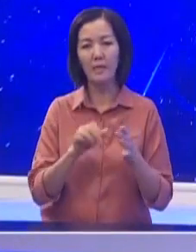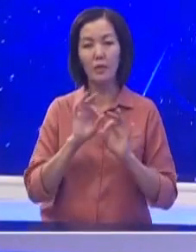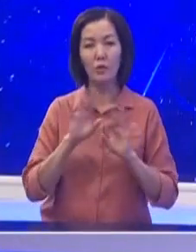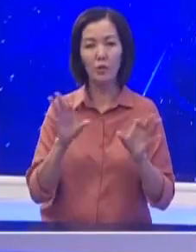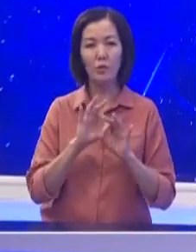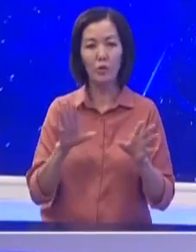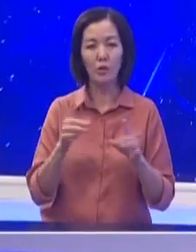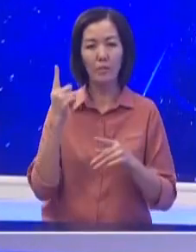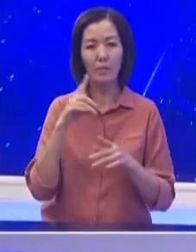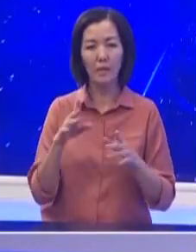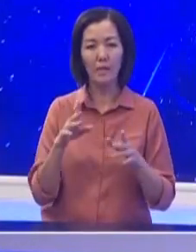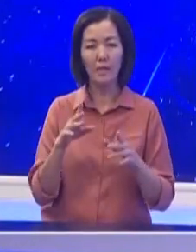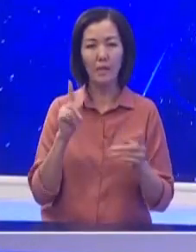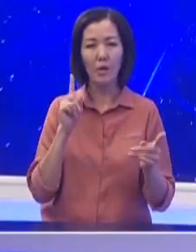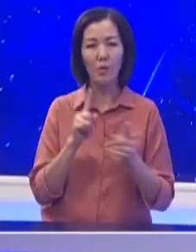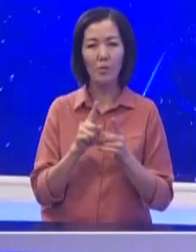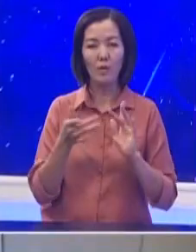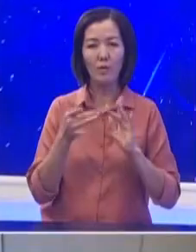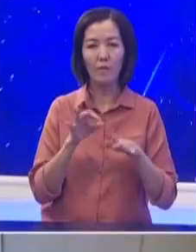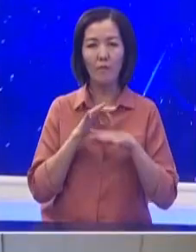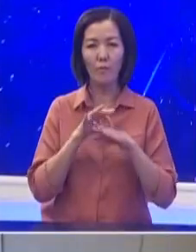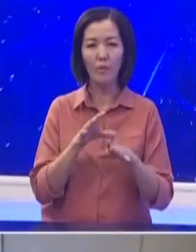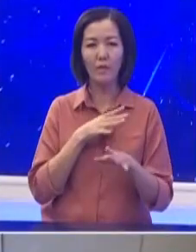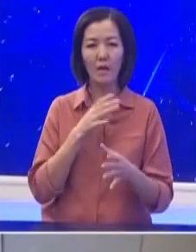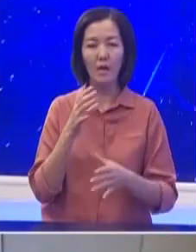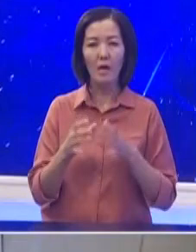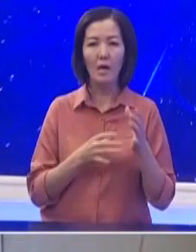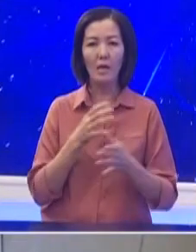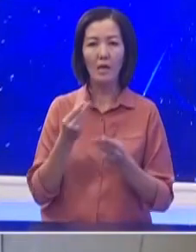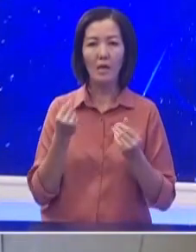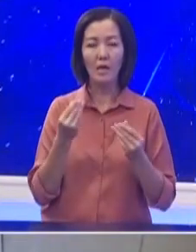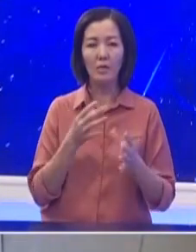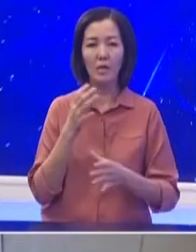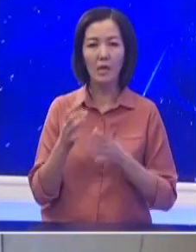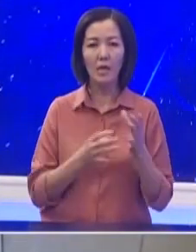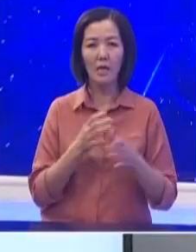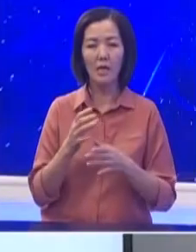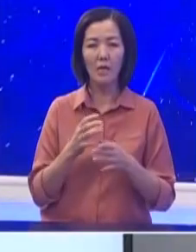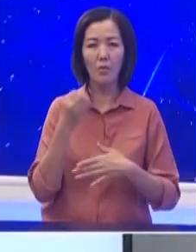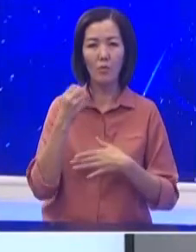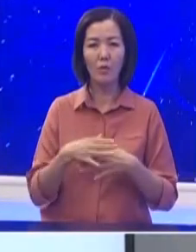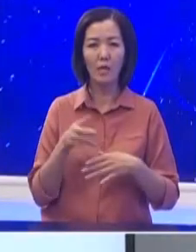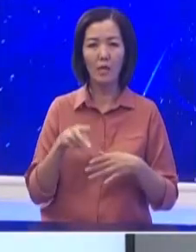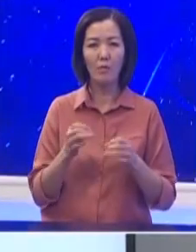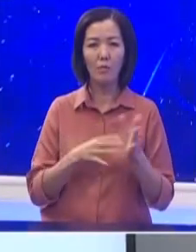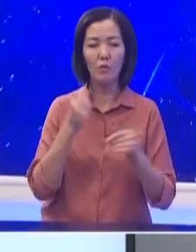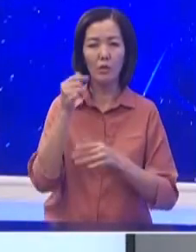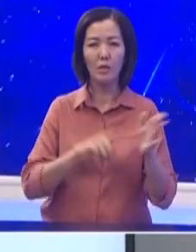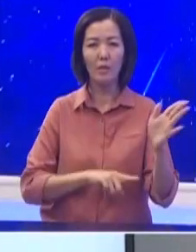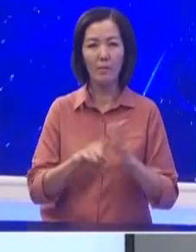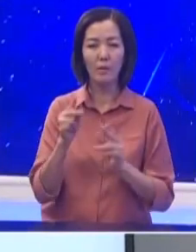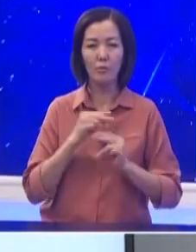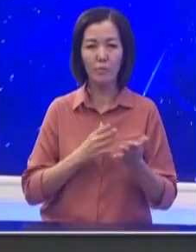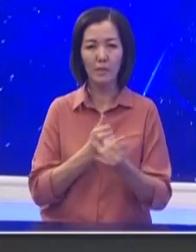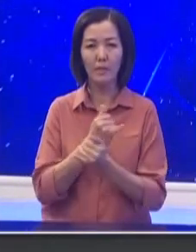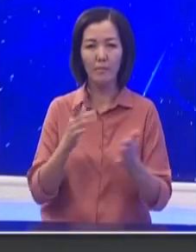түсіндірді. Пікірталас офлайн және онлайн форматта өтті. Халықаралық қаржы және халықаралық төрелік орталығы 2018 жылдан бастап жұмыс